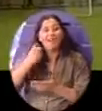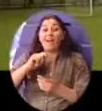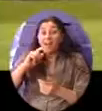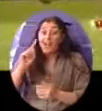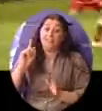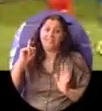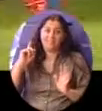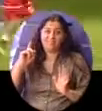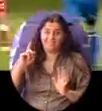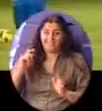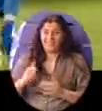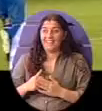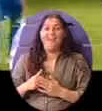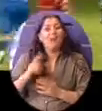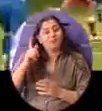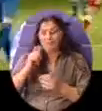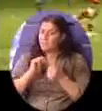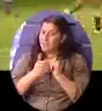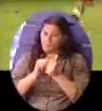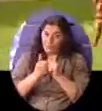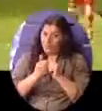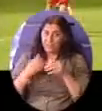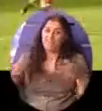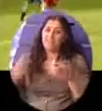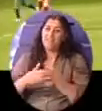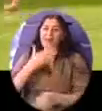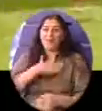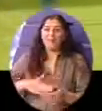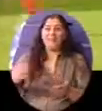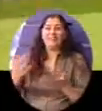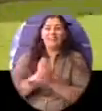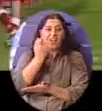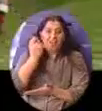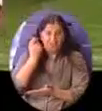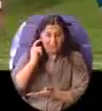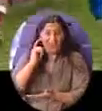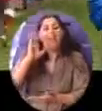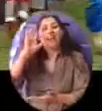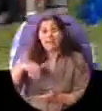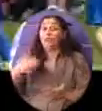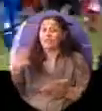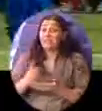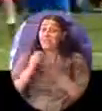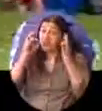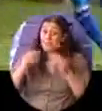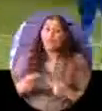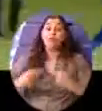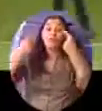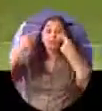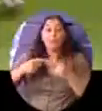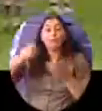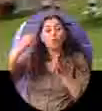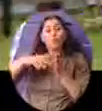לא יותר. אבל עדיין ספורט זה ספורט, וכל נבחרת רוצה לקטוף את הניצחון. אף שהניצחון האמיתי יהיה ביום ההתרמה